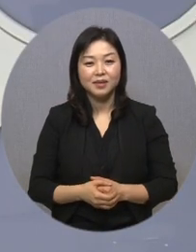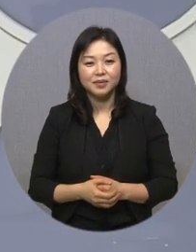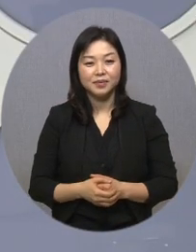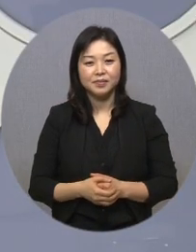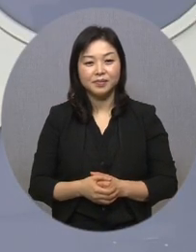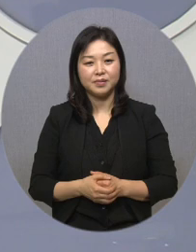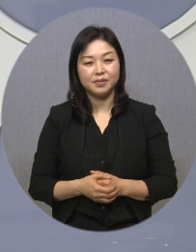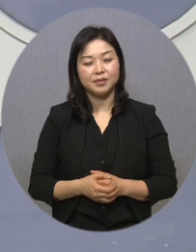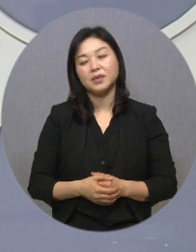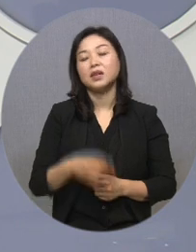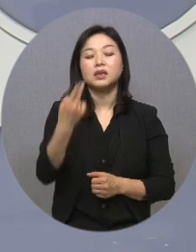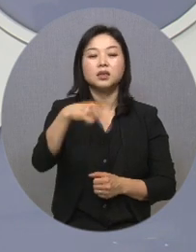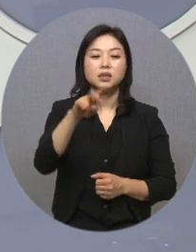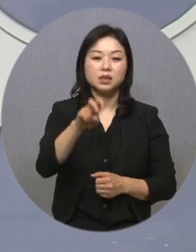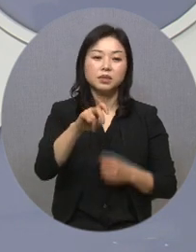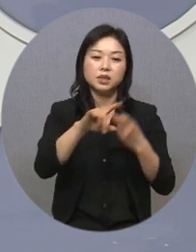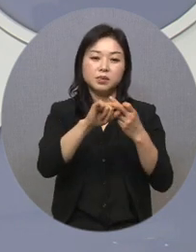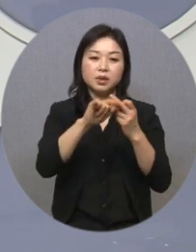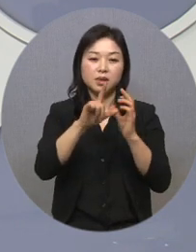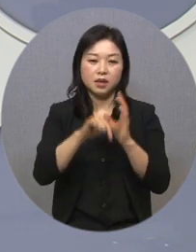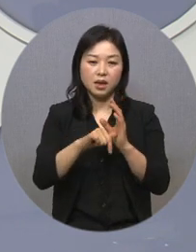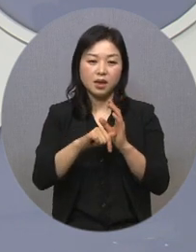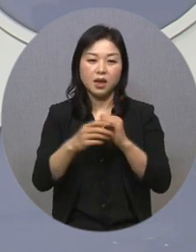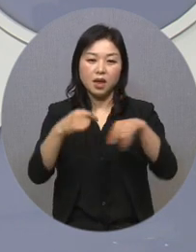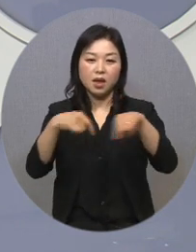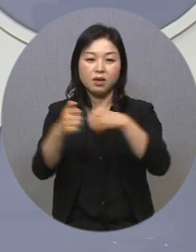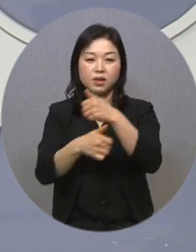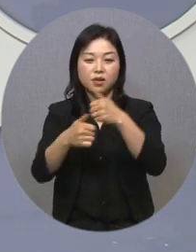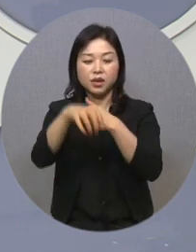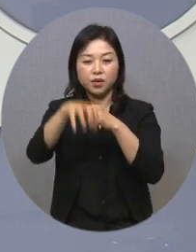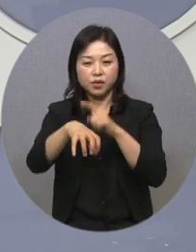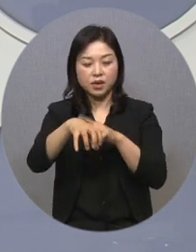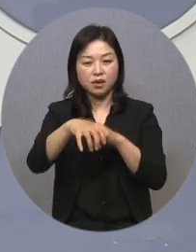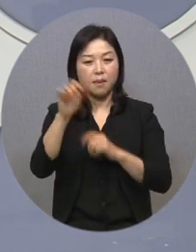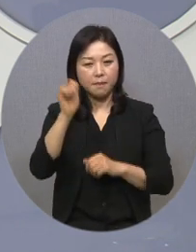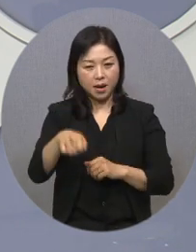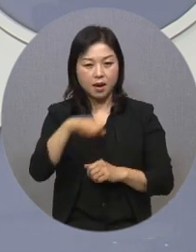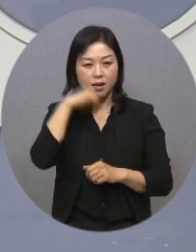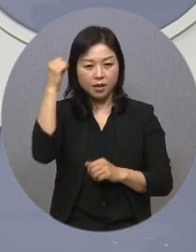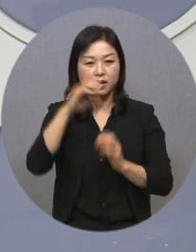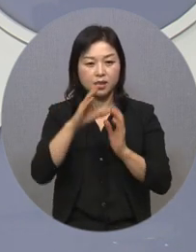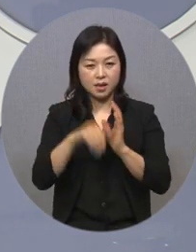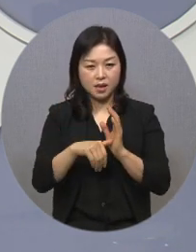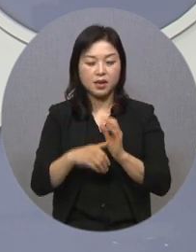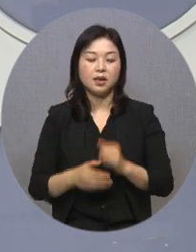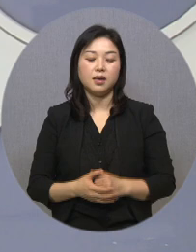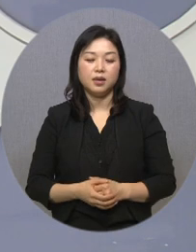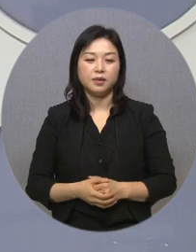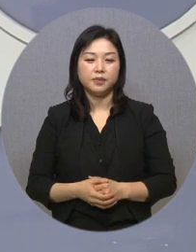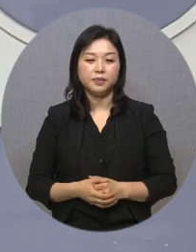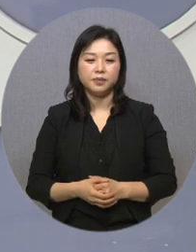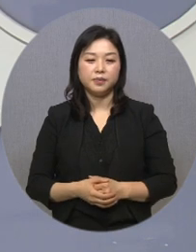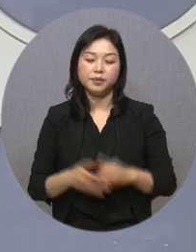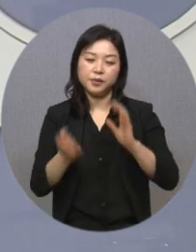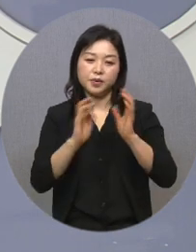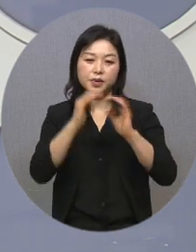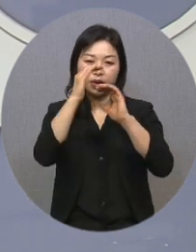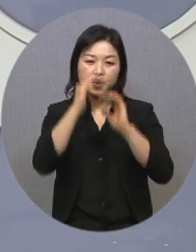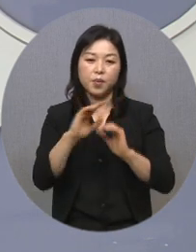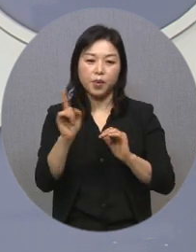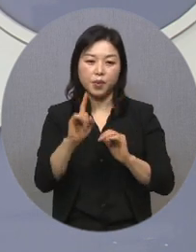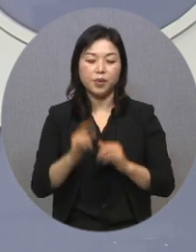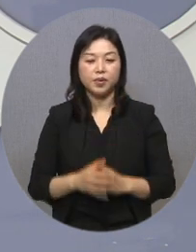20년 12월에 국회 행안위원회에서 의결이 될 때 이것이 의결되면서 논의되어졌을